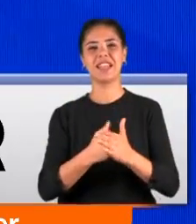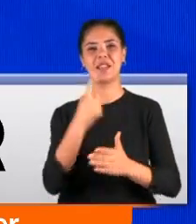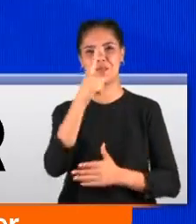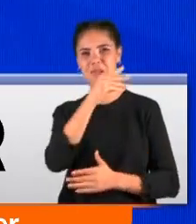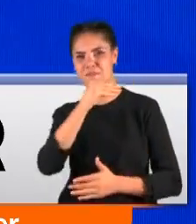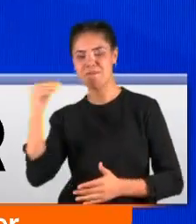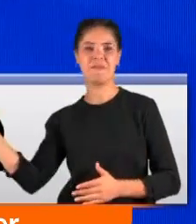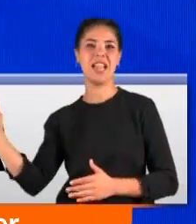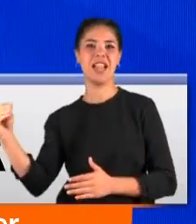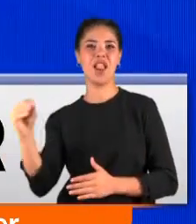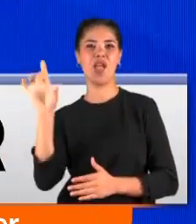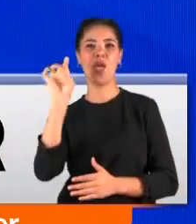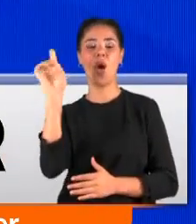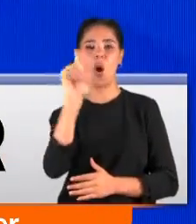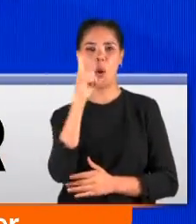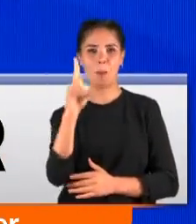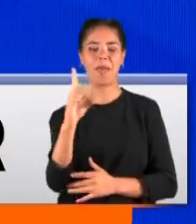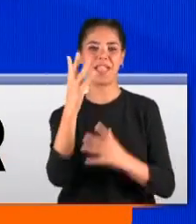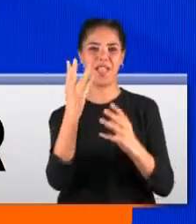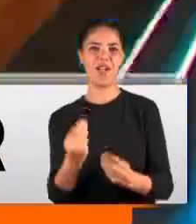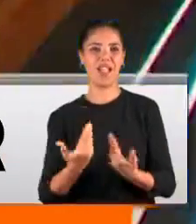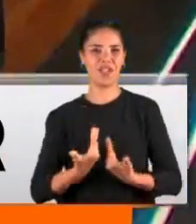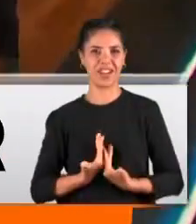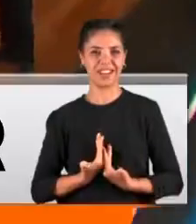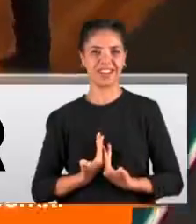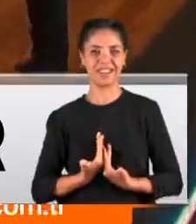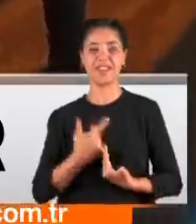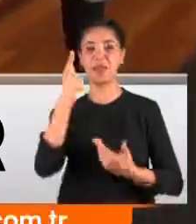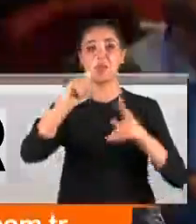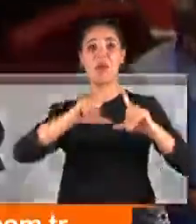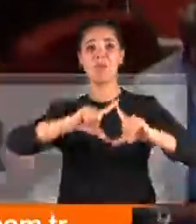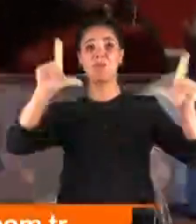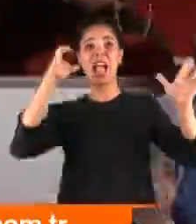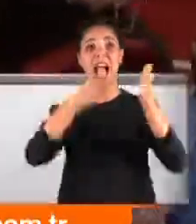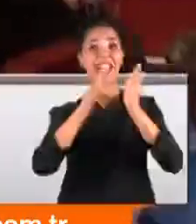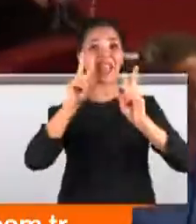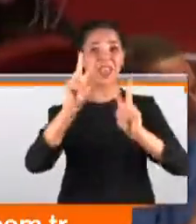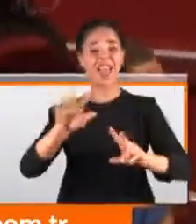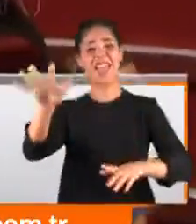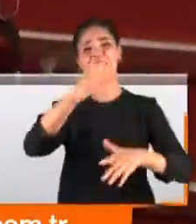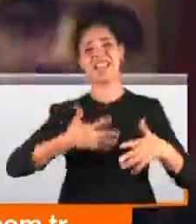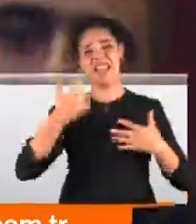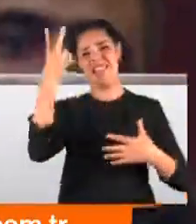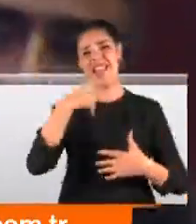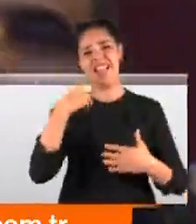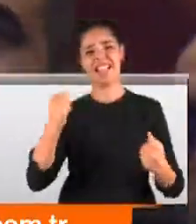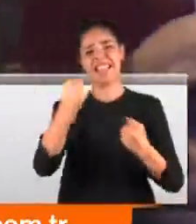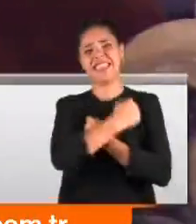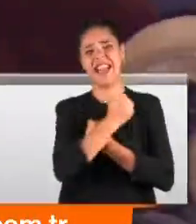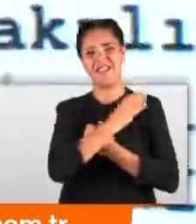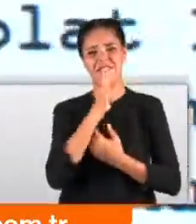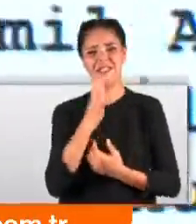1 milyon 10 bine çıkarmış oluyoruz. Ekranda adını görenler sevinç gözyaşlarına boğuldu, birbirlerine